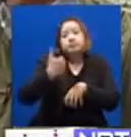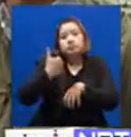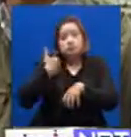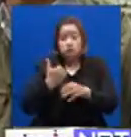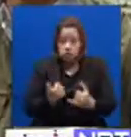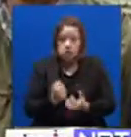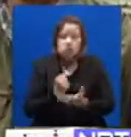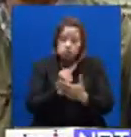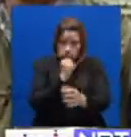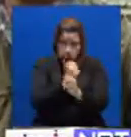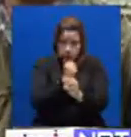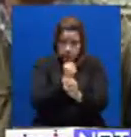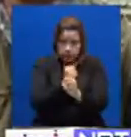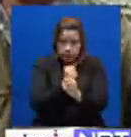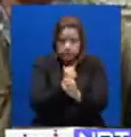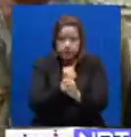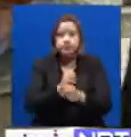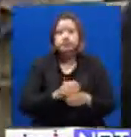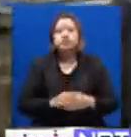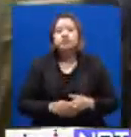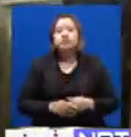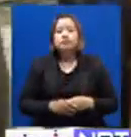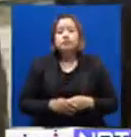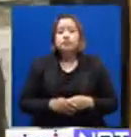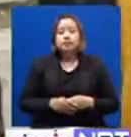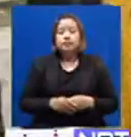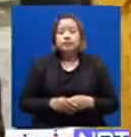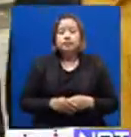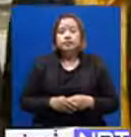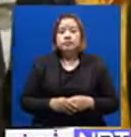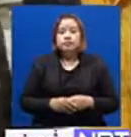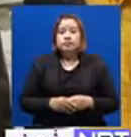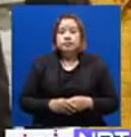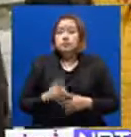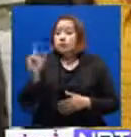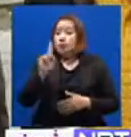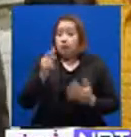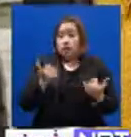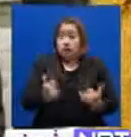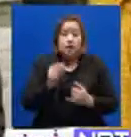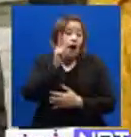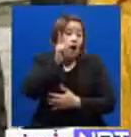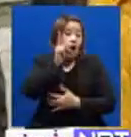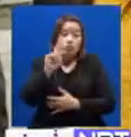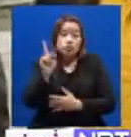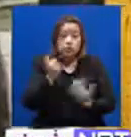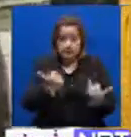ำลังดำเนินการเร่งด่วนอยู่นะครับ ค่ะแล้วก็นี่ก็คือเป็นความคืบหน้านะ